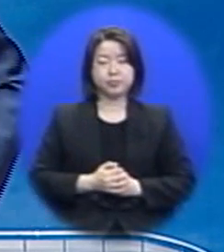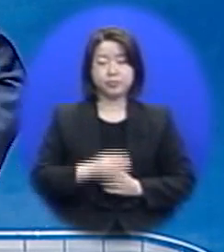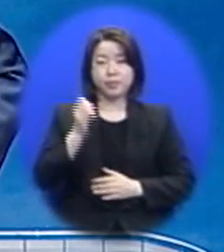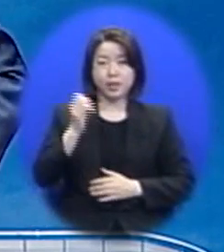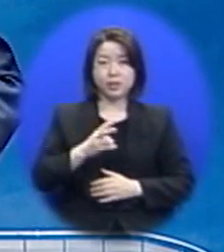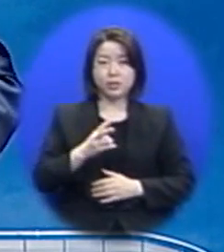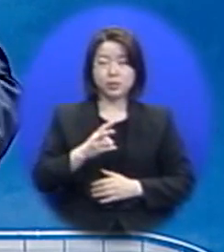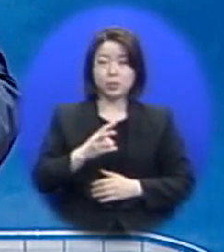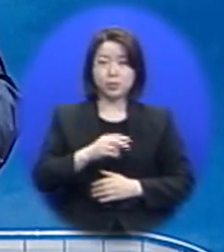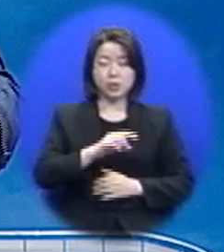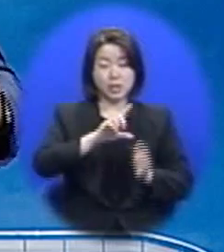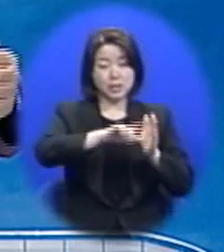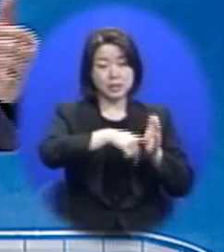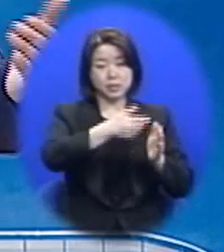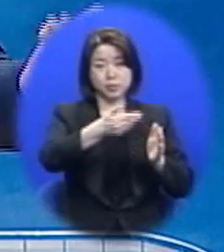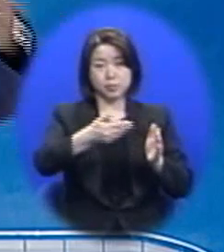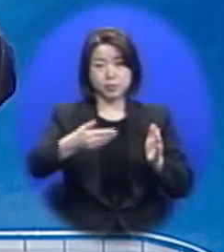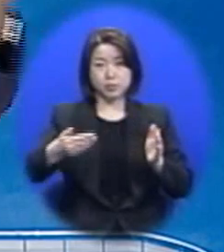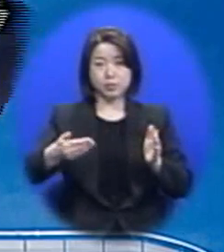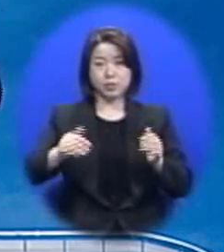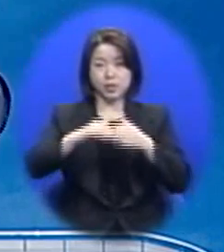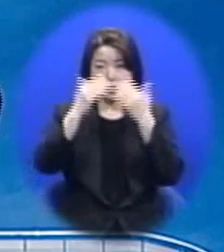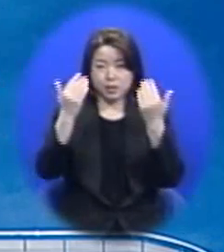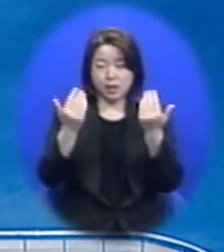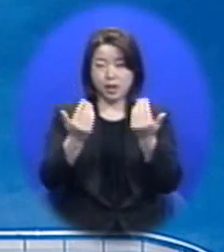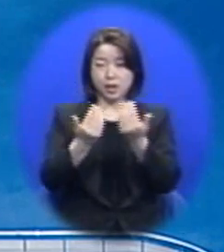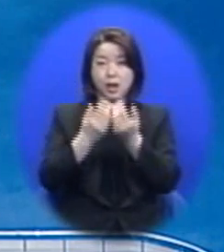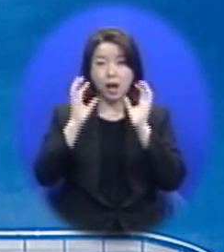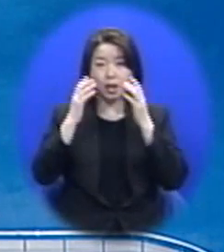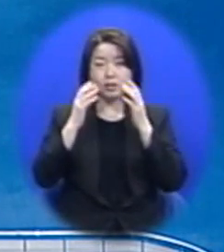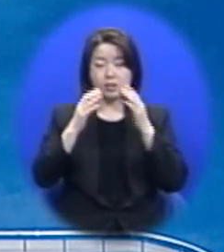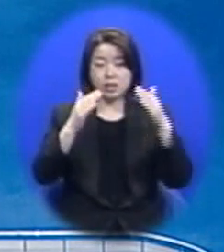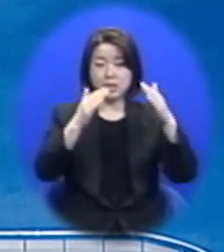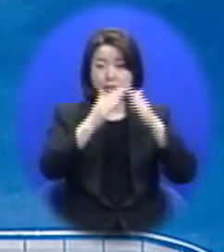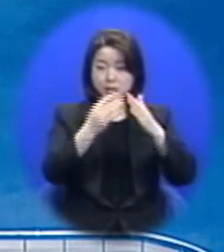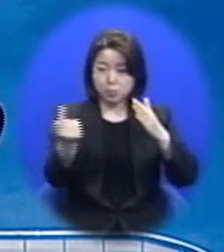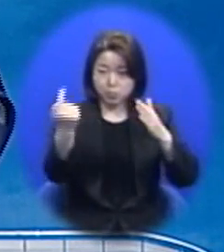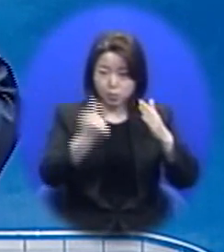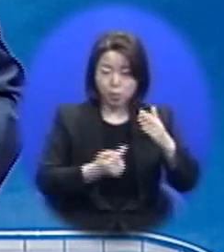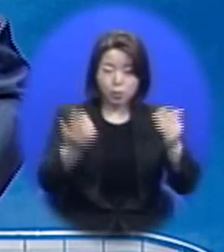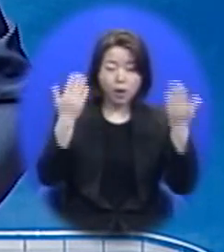그리고 얼마 안 가서 다 가정으로 학교로